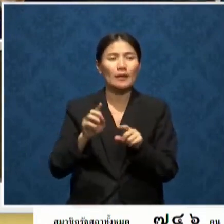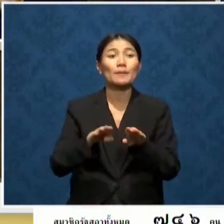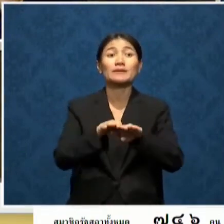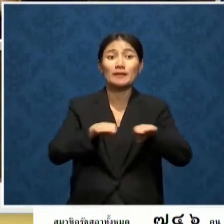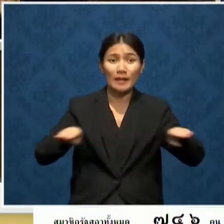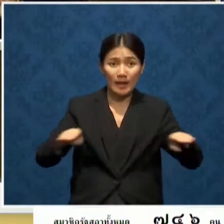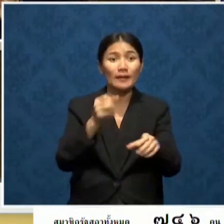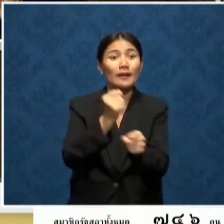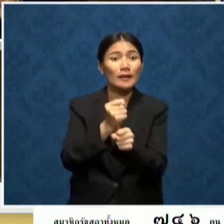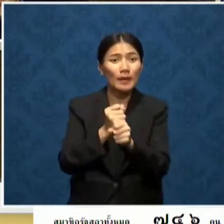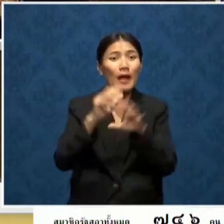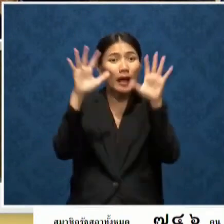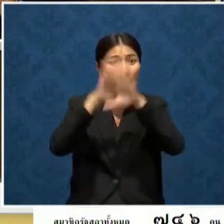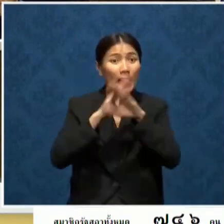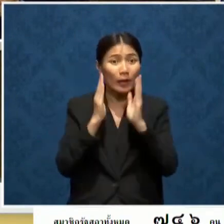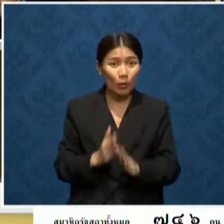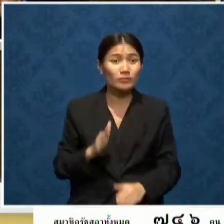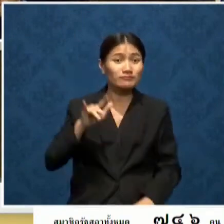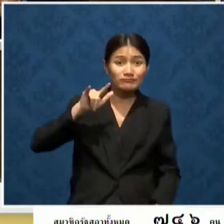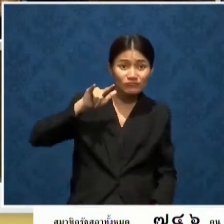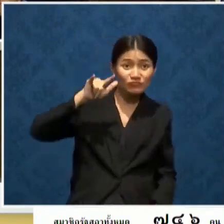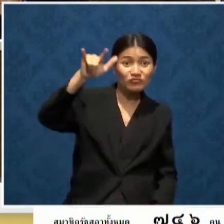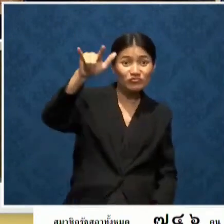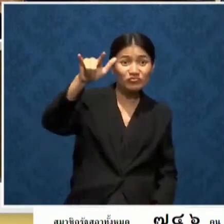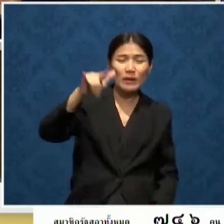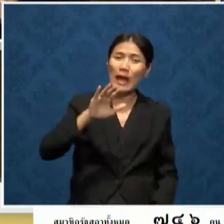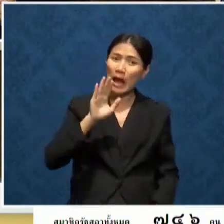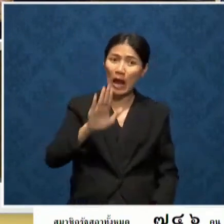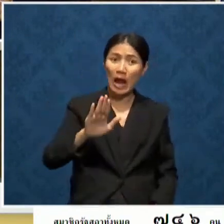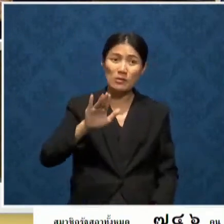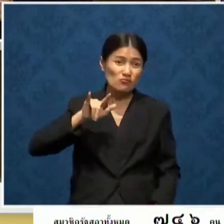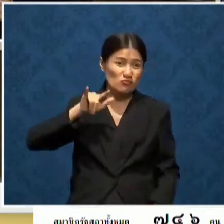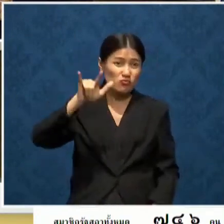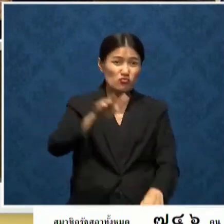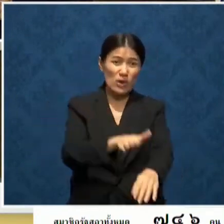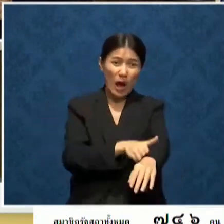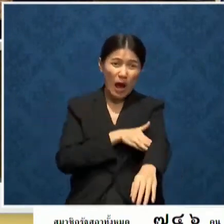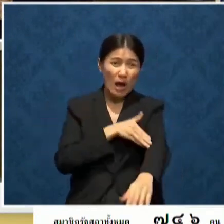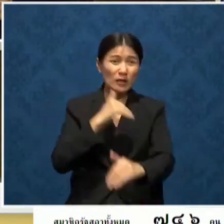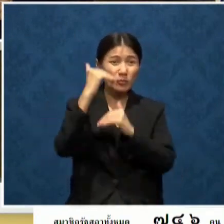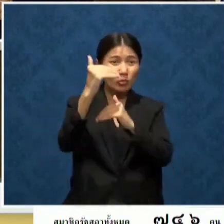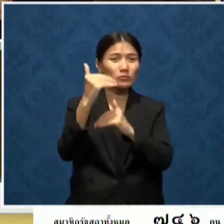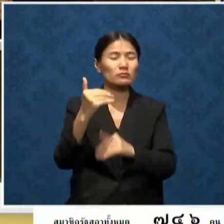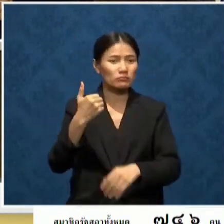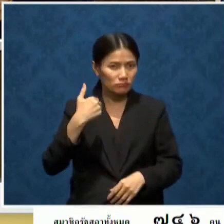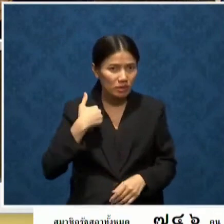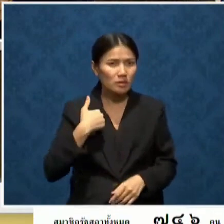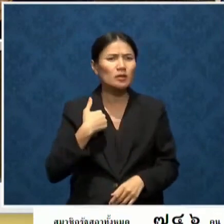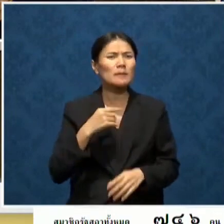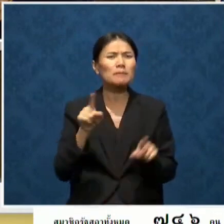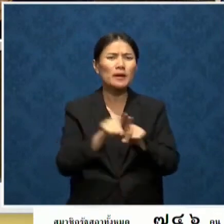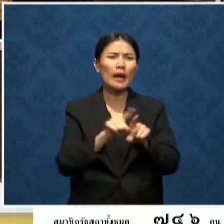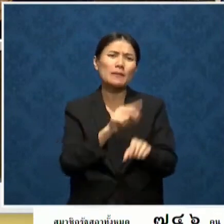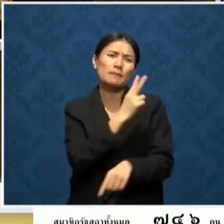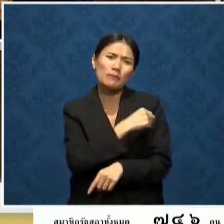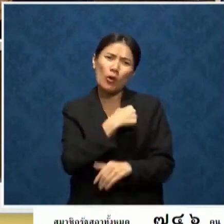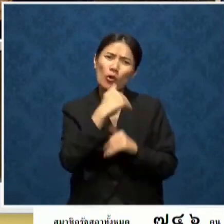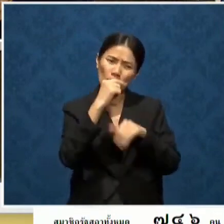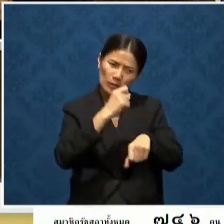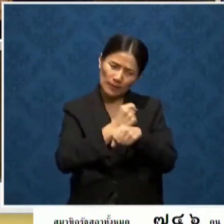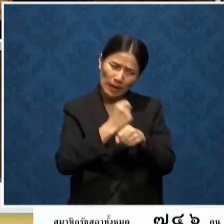cedure ‑‑ค a guard seja ๆ ก็เหมืกครับุคทำงานเกินกี่ชั่โงงแล้มคนไนใการควบกลุมผม